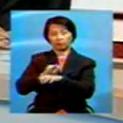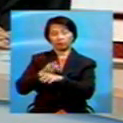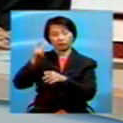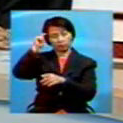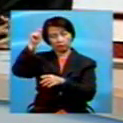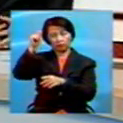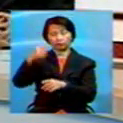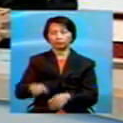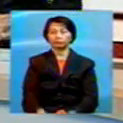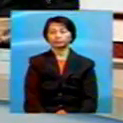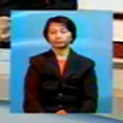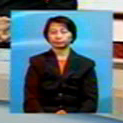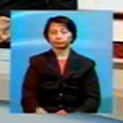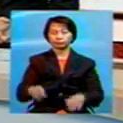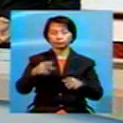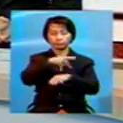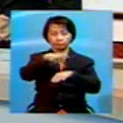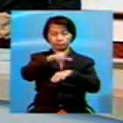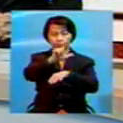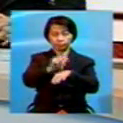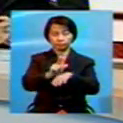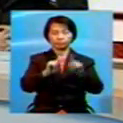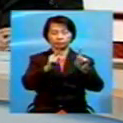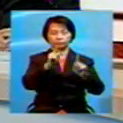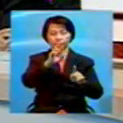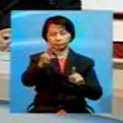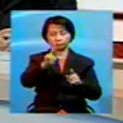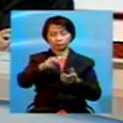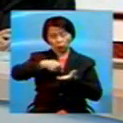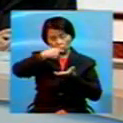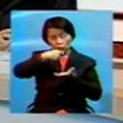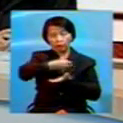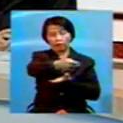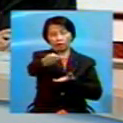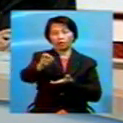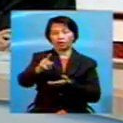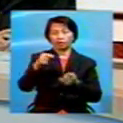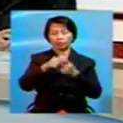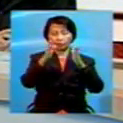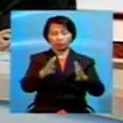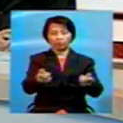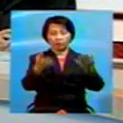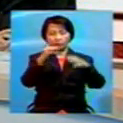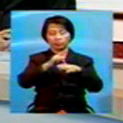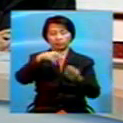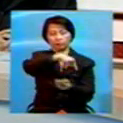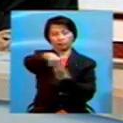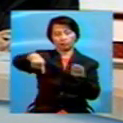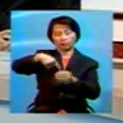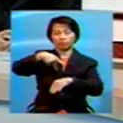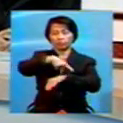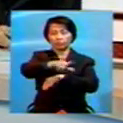Kuala Terengganu di pulau Langkawi pula serib bubur lambuk diedar RTM Langkawi kepada orang ramai di sekitar